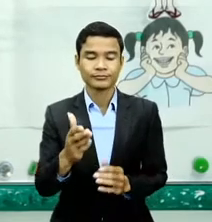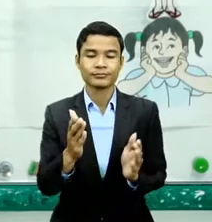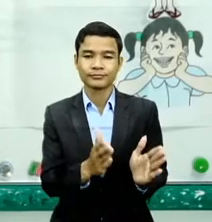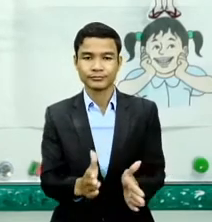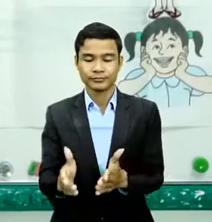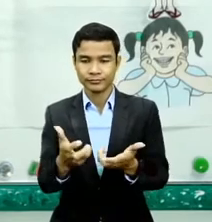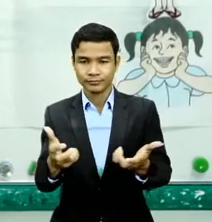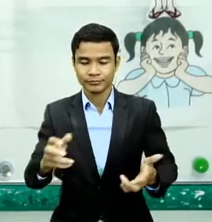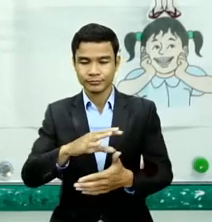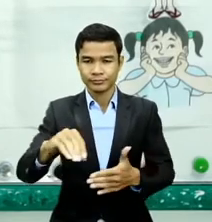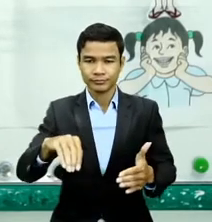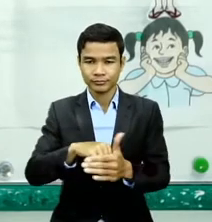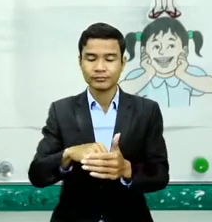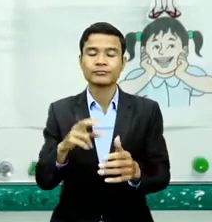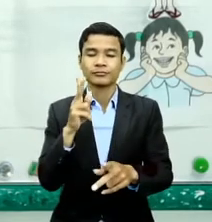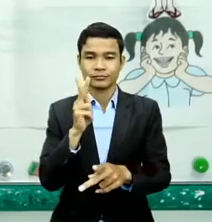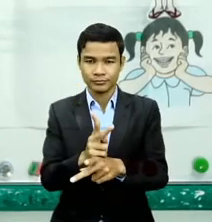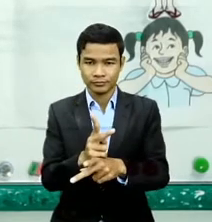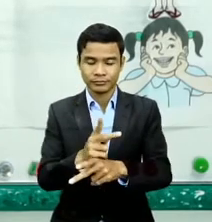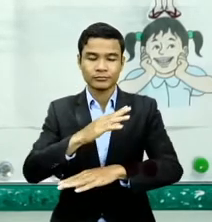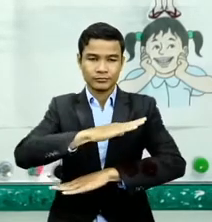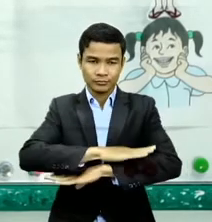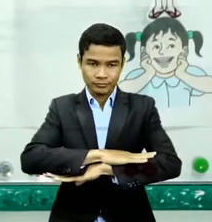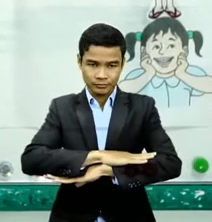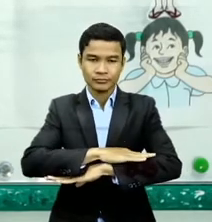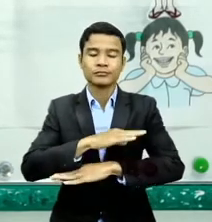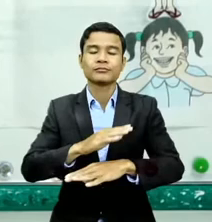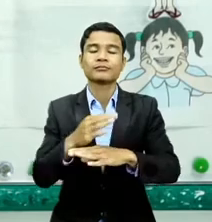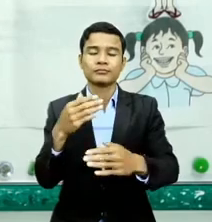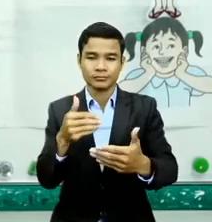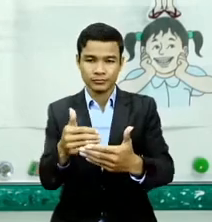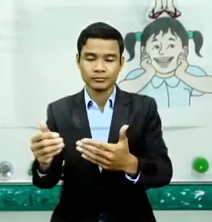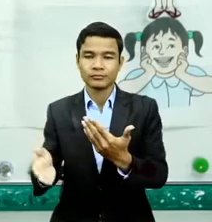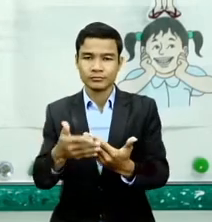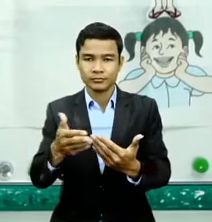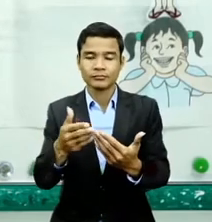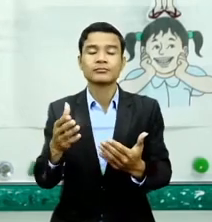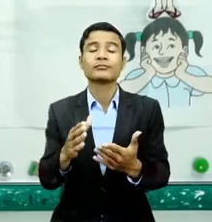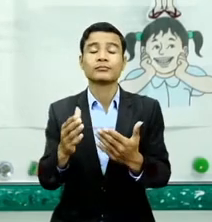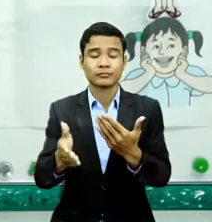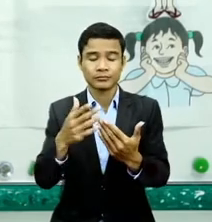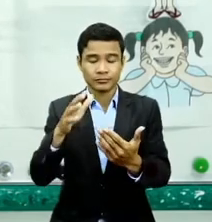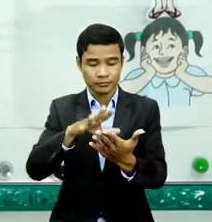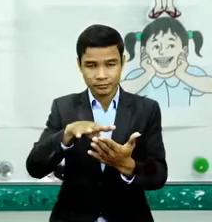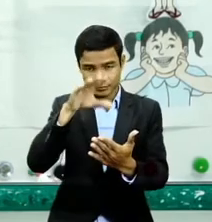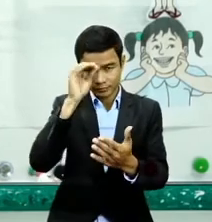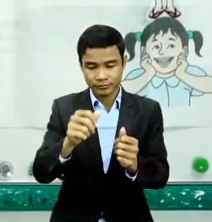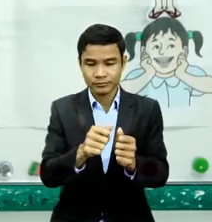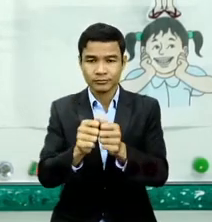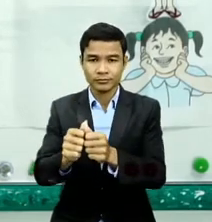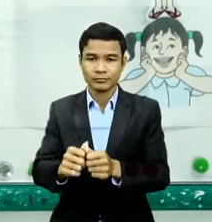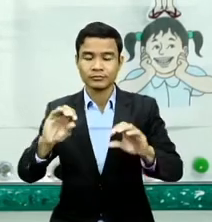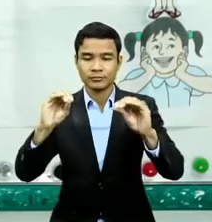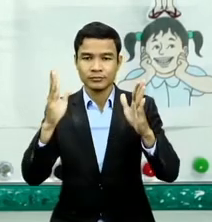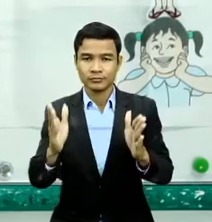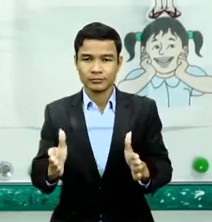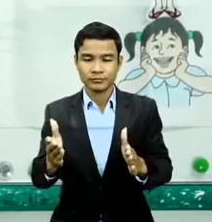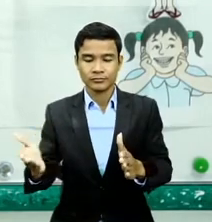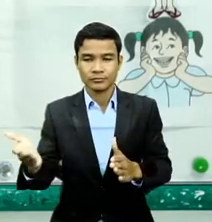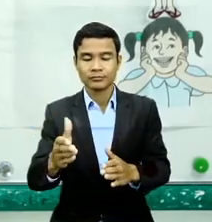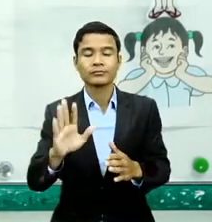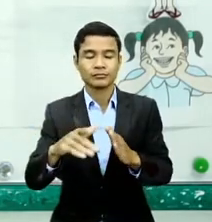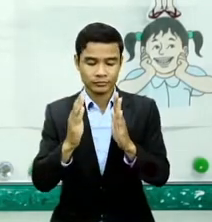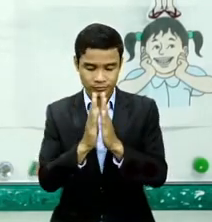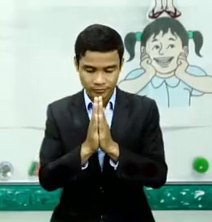xong phê rẽ tình ổn này đã nữ. Chà, chất chất con, nằm bầy con, nghe chất. Một riêng chứ mối nâng nẹ cổ. Chà, ổ